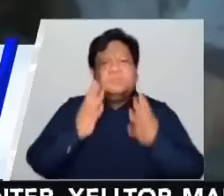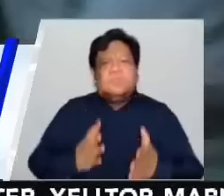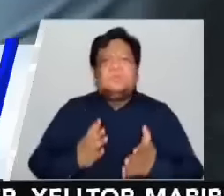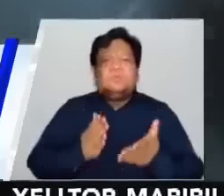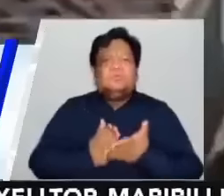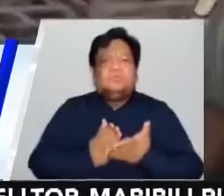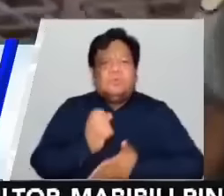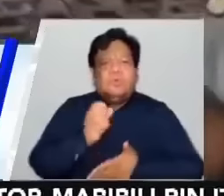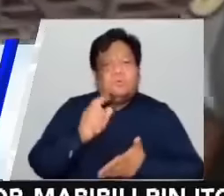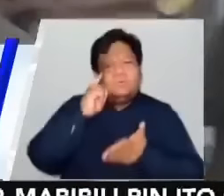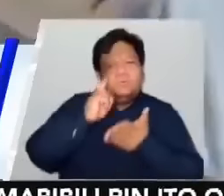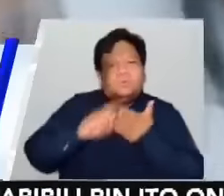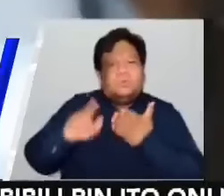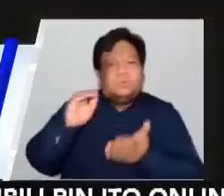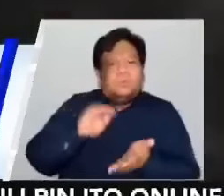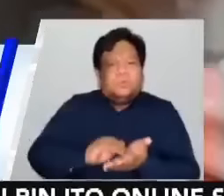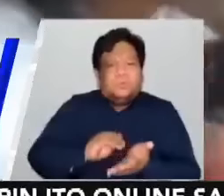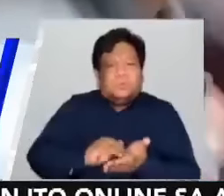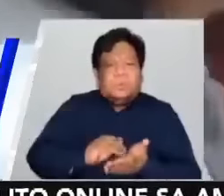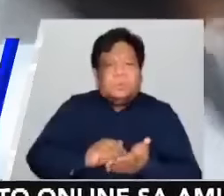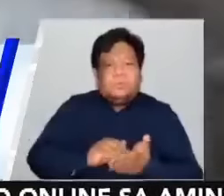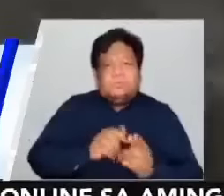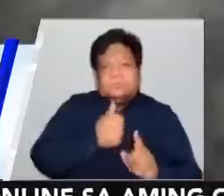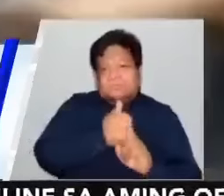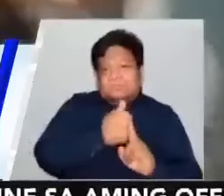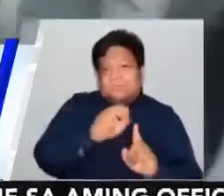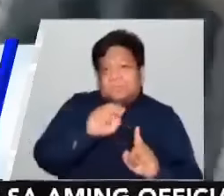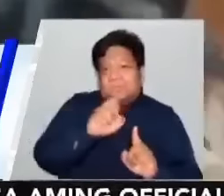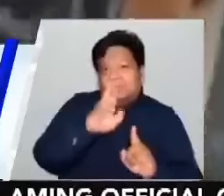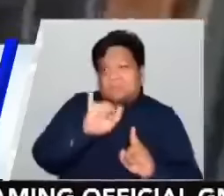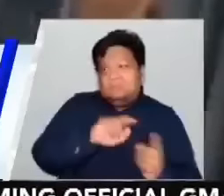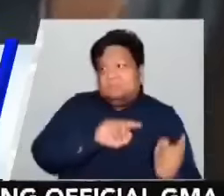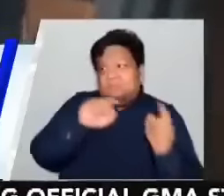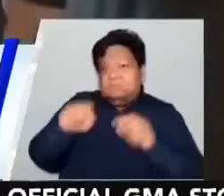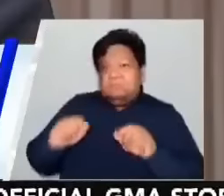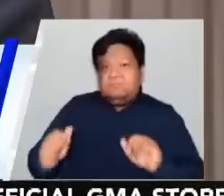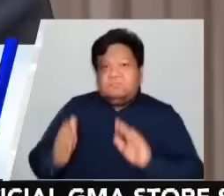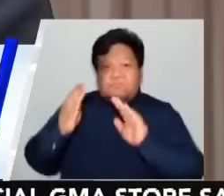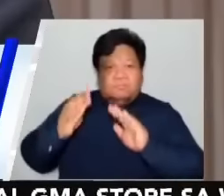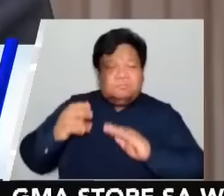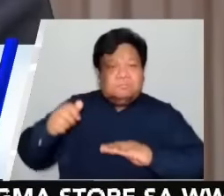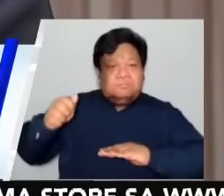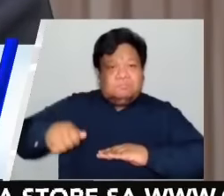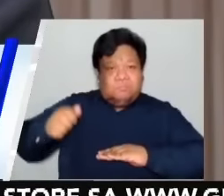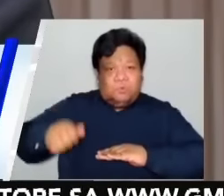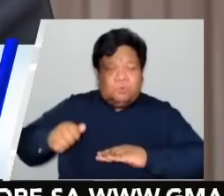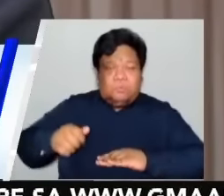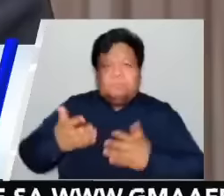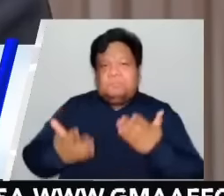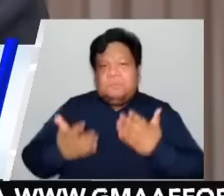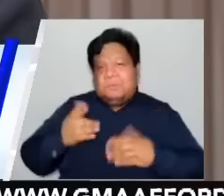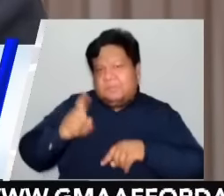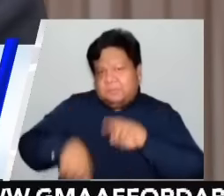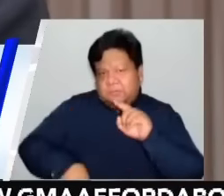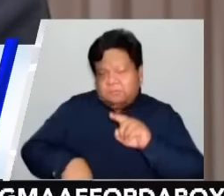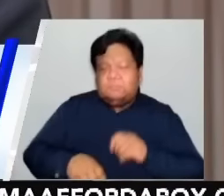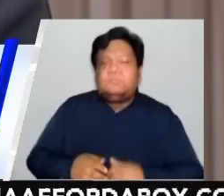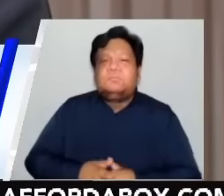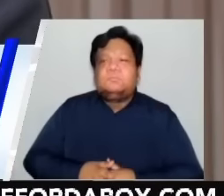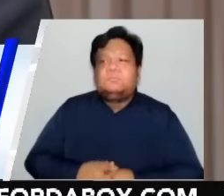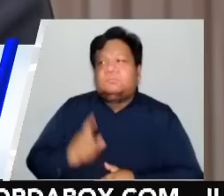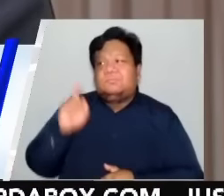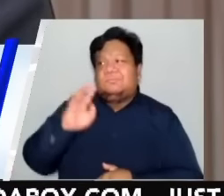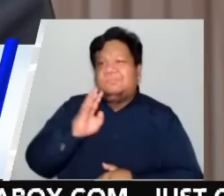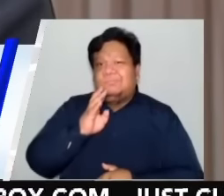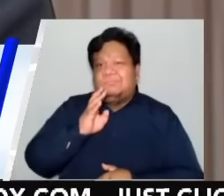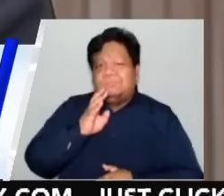hindi pisikal na makaharap si Neri sa pagdinig ng kaso bukas sa Pasay Regional Trial Court. Makipag-ugnayan po kami if possible na teleconferencing na